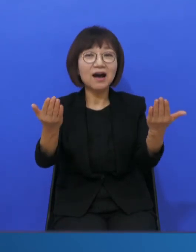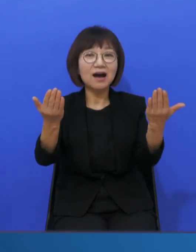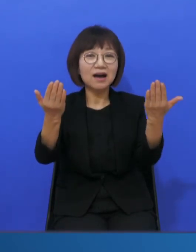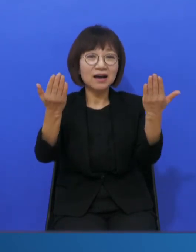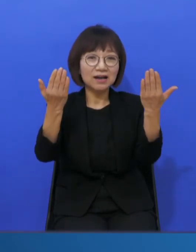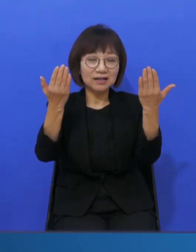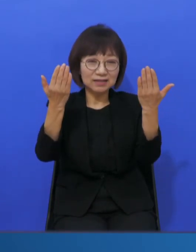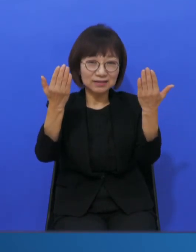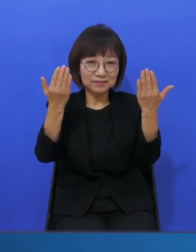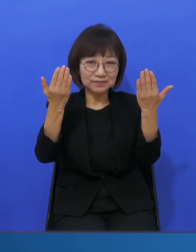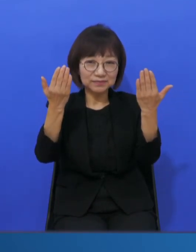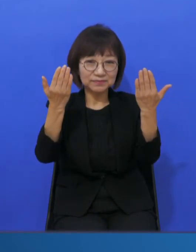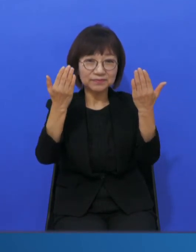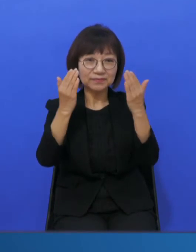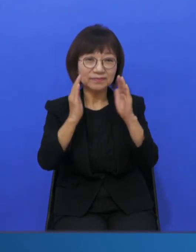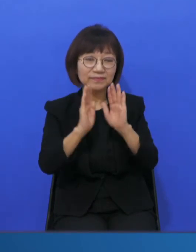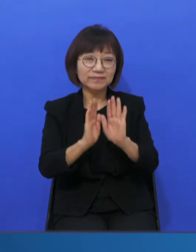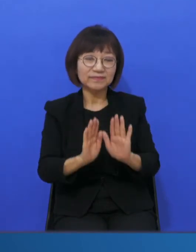찬양하오라